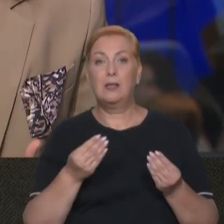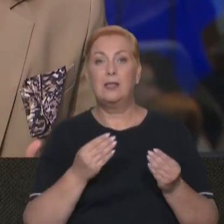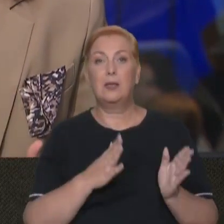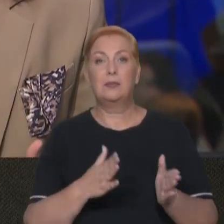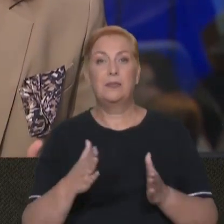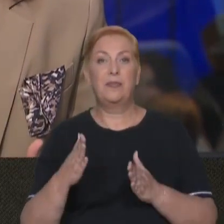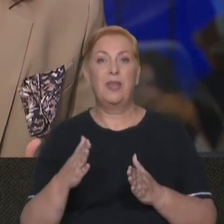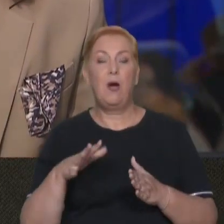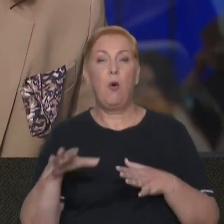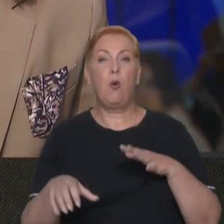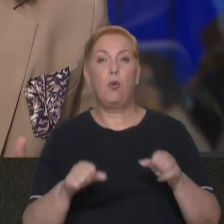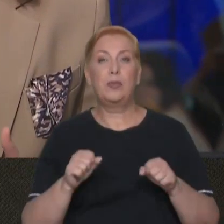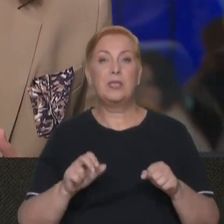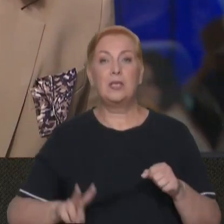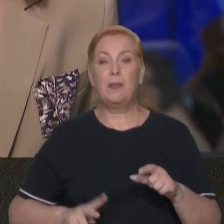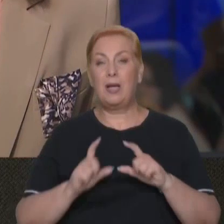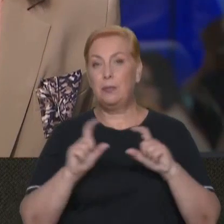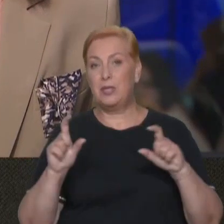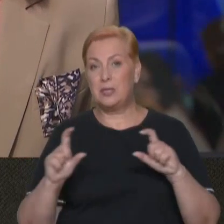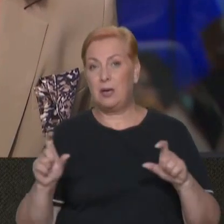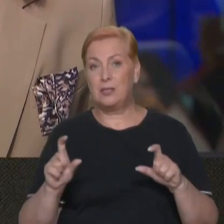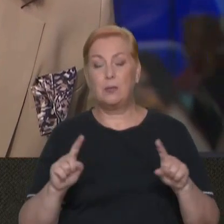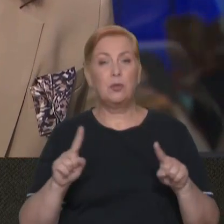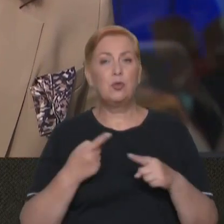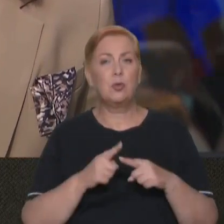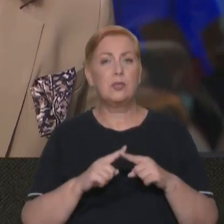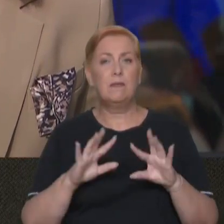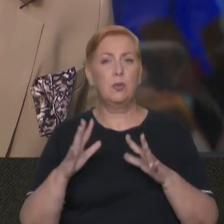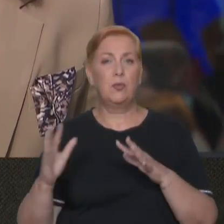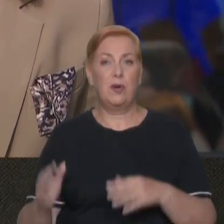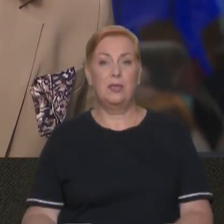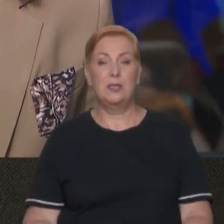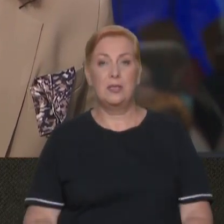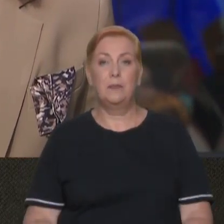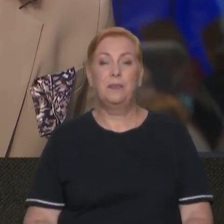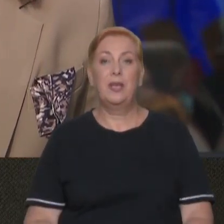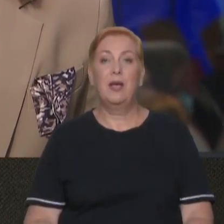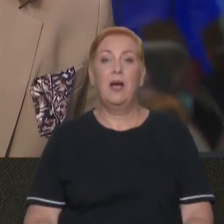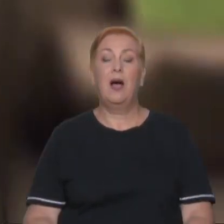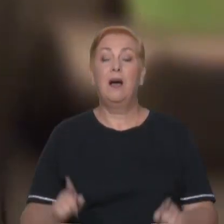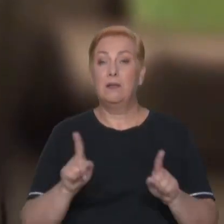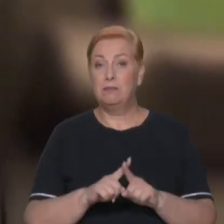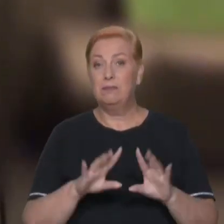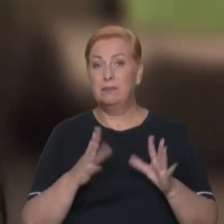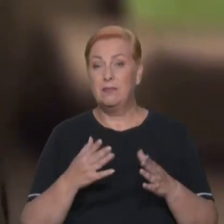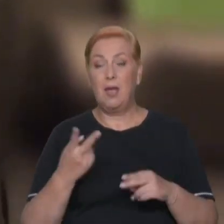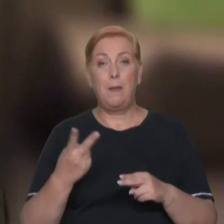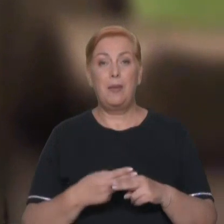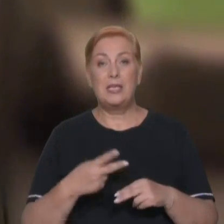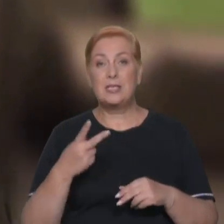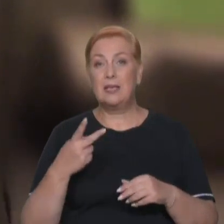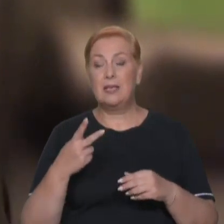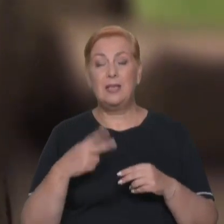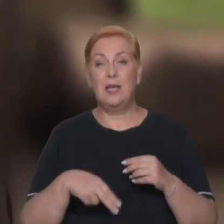адміністраціям На території мелітополю Поясніть що відбувається відбувається наступне відбувається безкінечна